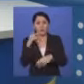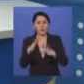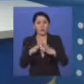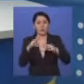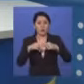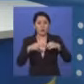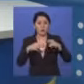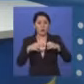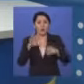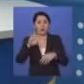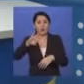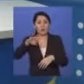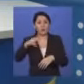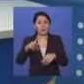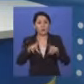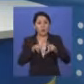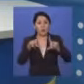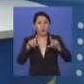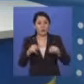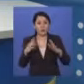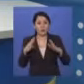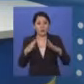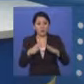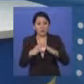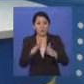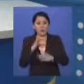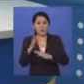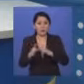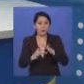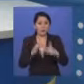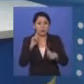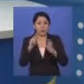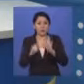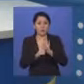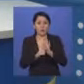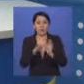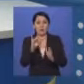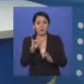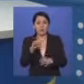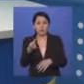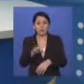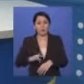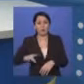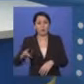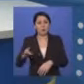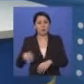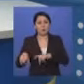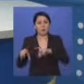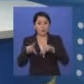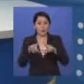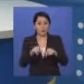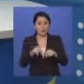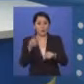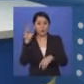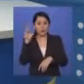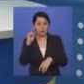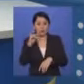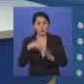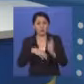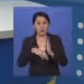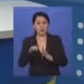жатыр. Әлеуметтік нысандардан бөлек баспаналарда орталықтандырылған жылыту жүйесіне қосылған. Оңтүстік өңірлерден қоныс аударғандардың саны артып